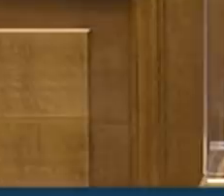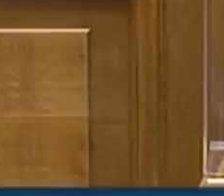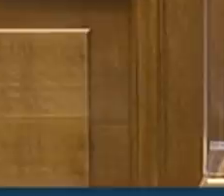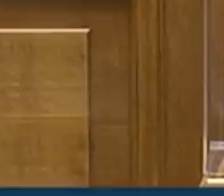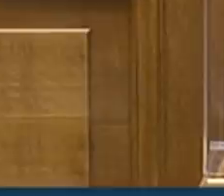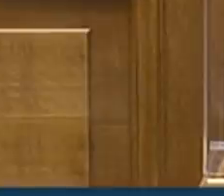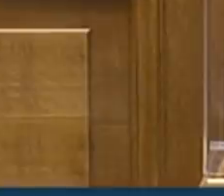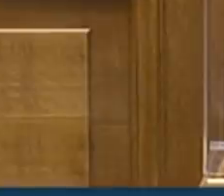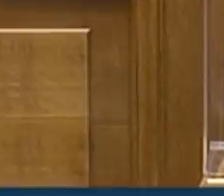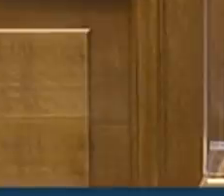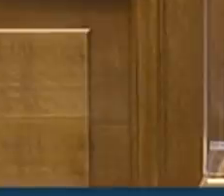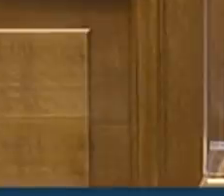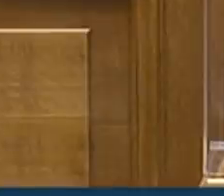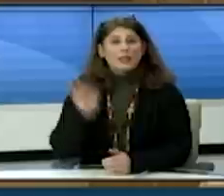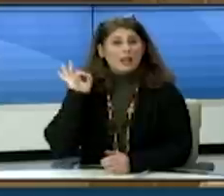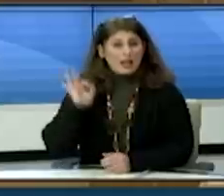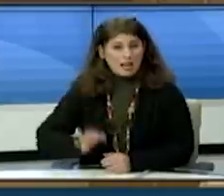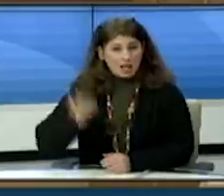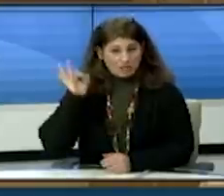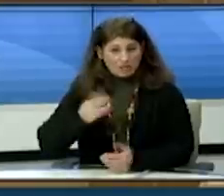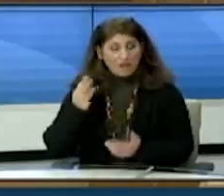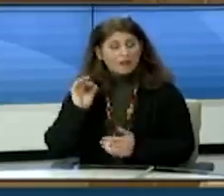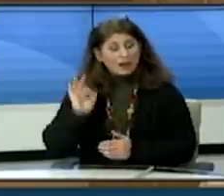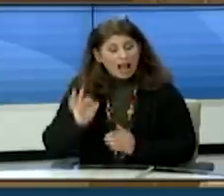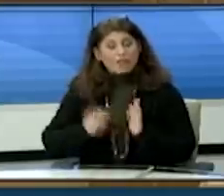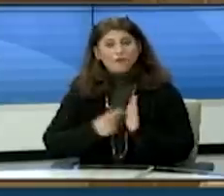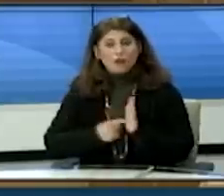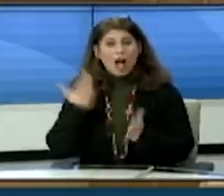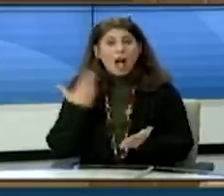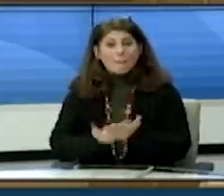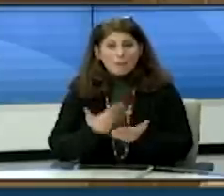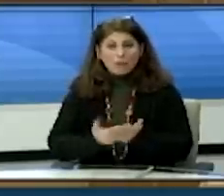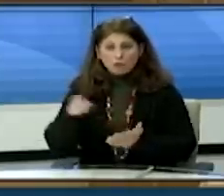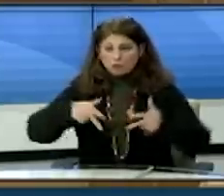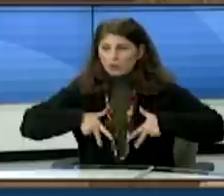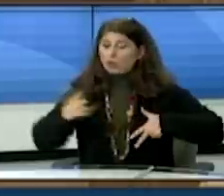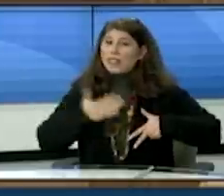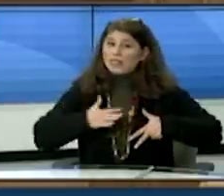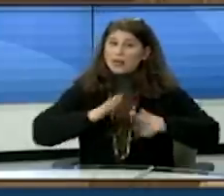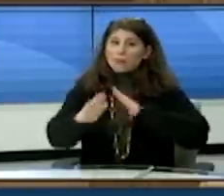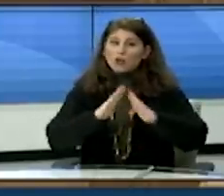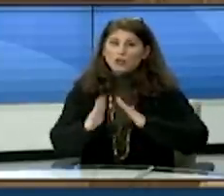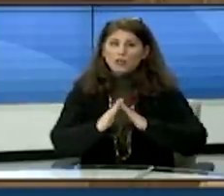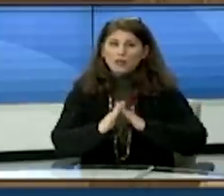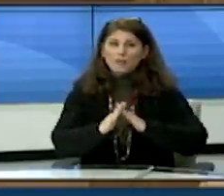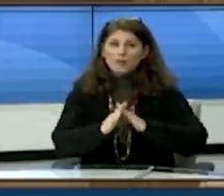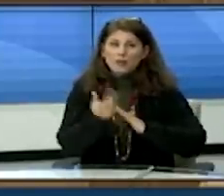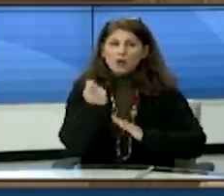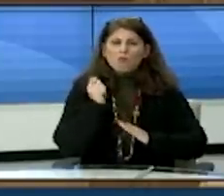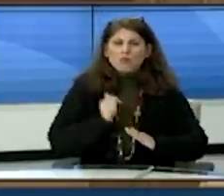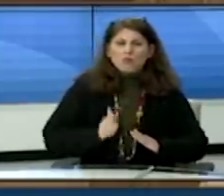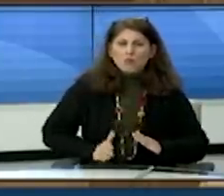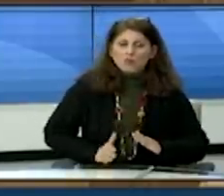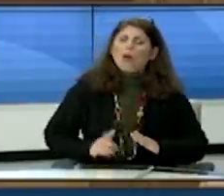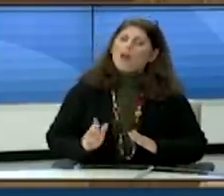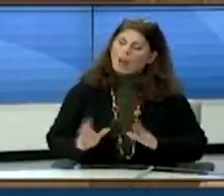κάθε φορά ότι αυτό το κράτος, όταν πρόκειται να προστατέψει τα κέρδη των μονοπωλιακών ομίλων είναι